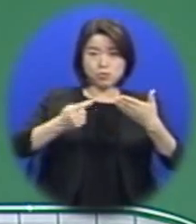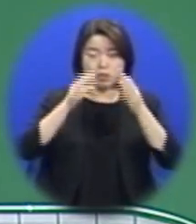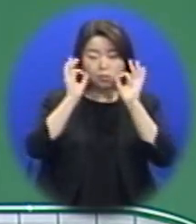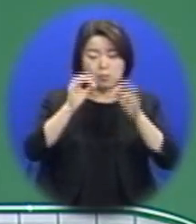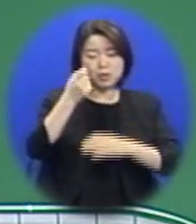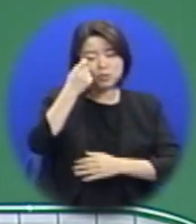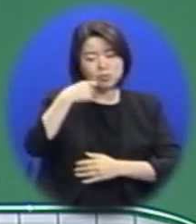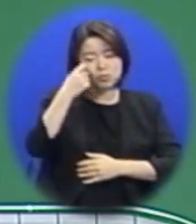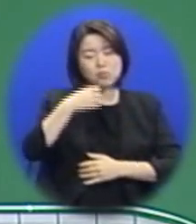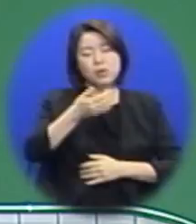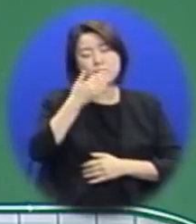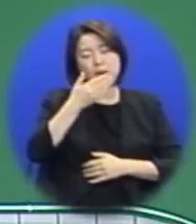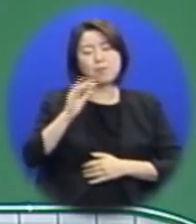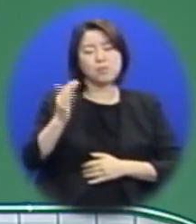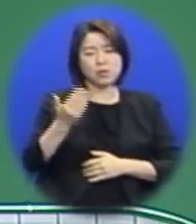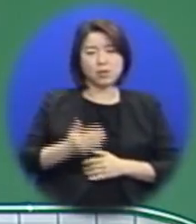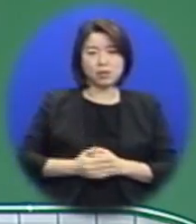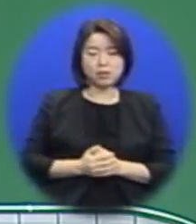됩니다.